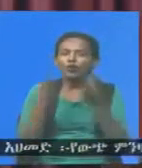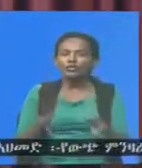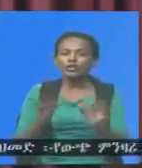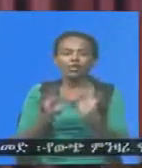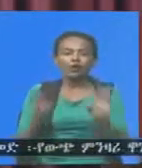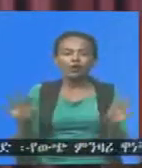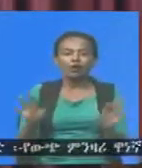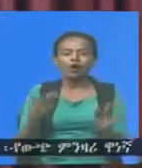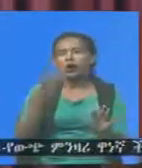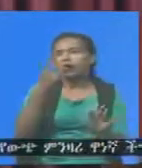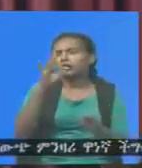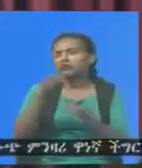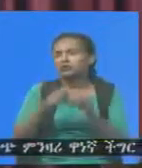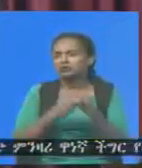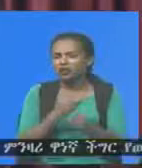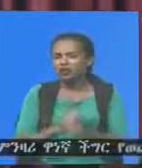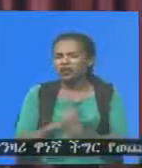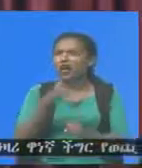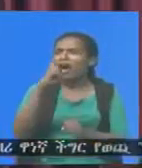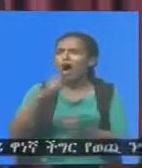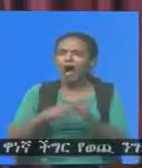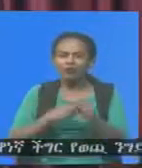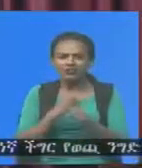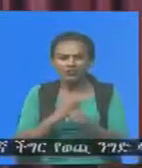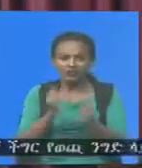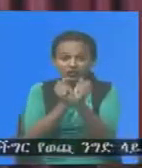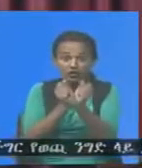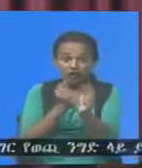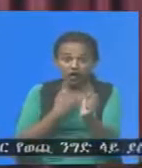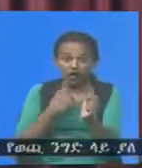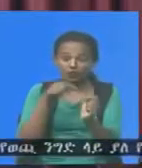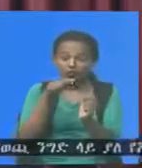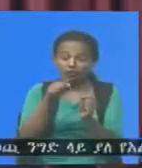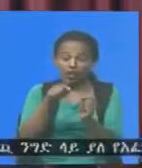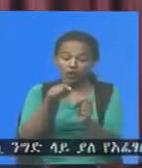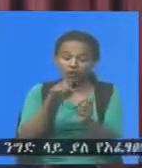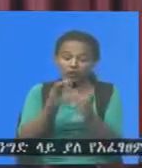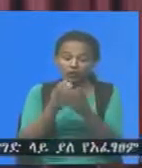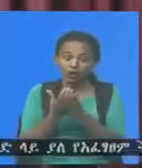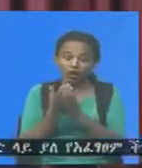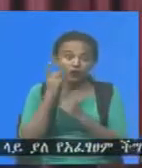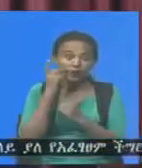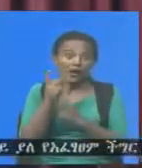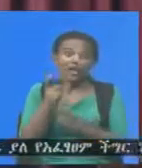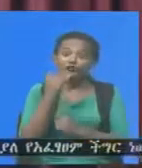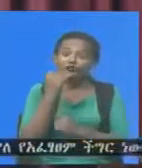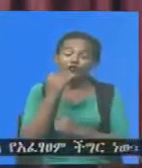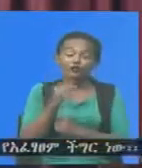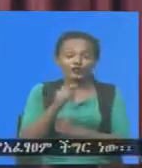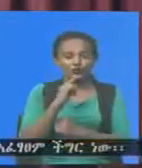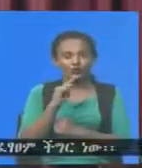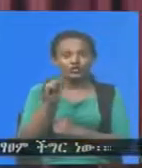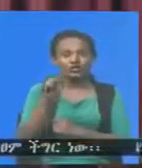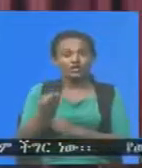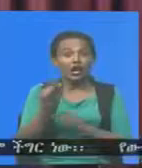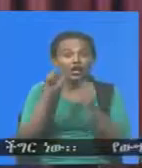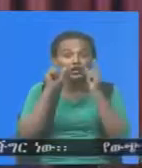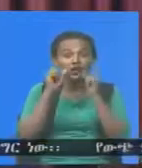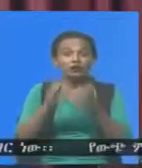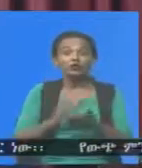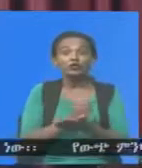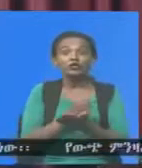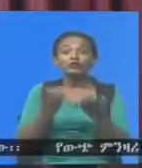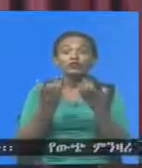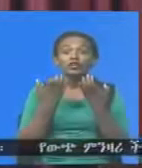18 አመት 20 አመት የታሰረ ሰው ካለ በዛ አግባብ ማየት ጥሩ ነው። እዚህ ጋር ግን ዛብይ ሊወሰድ የሚፈልገው